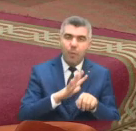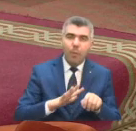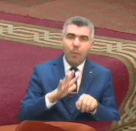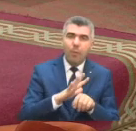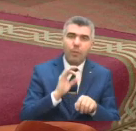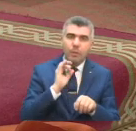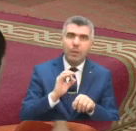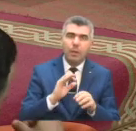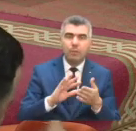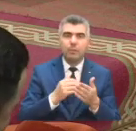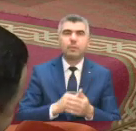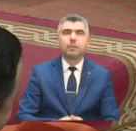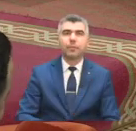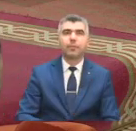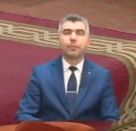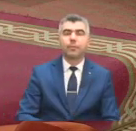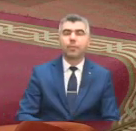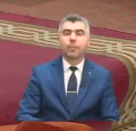هاد الظرفية.